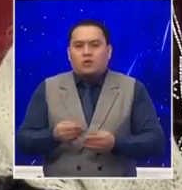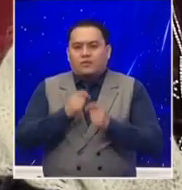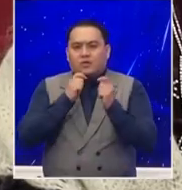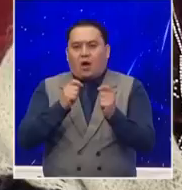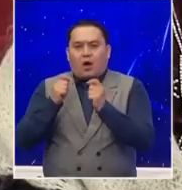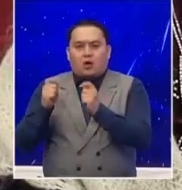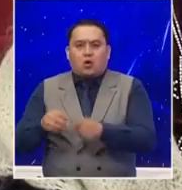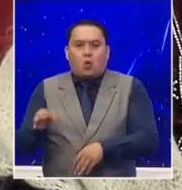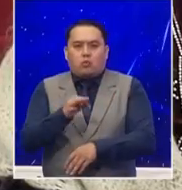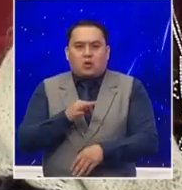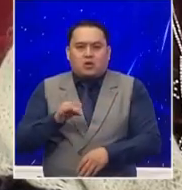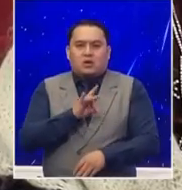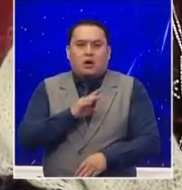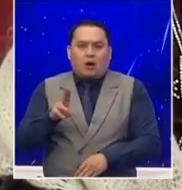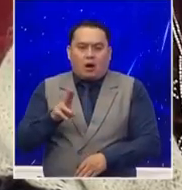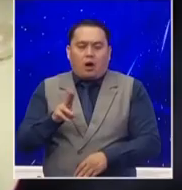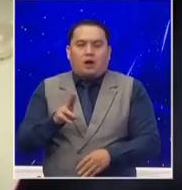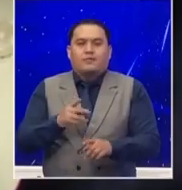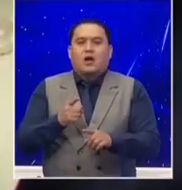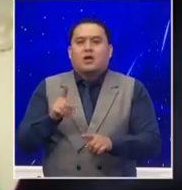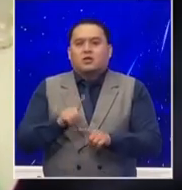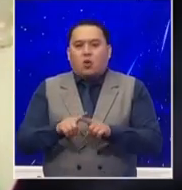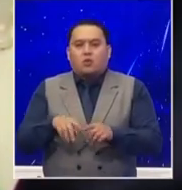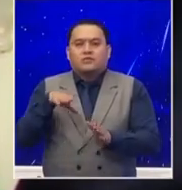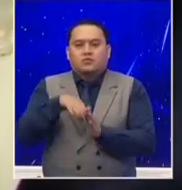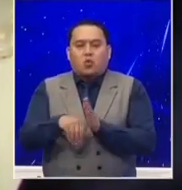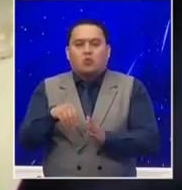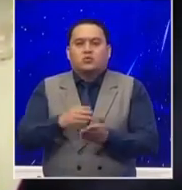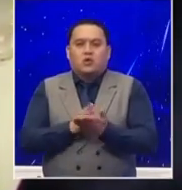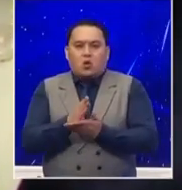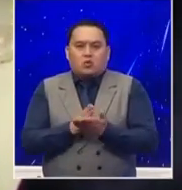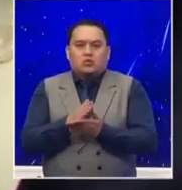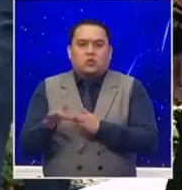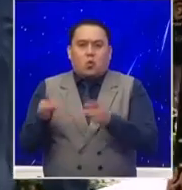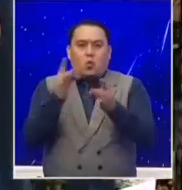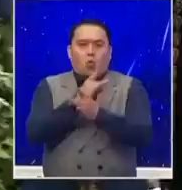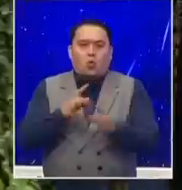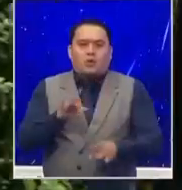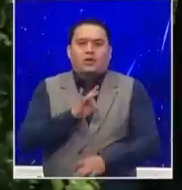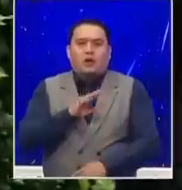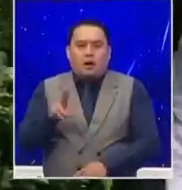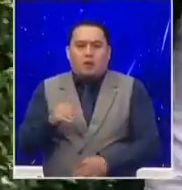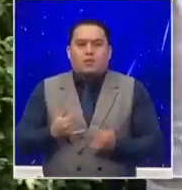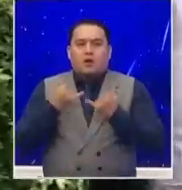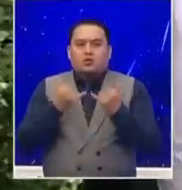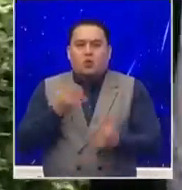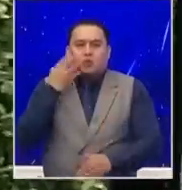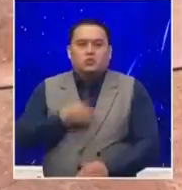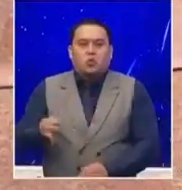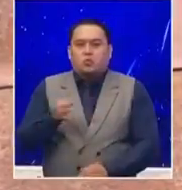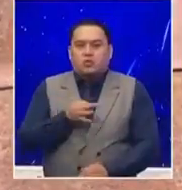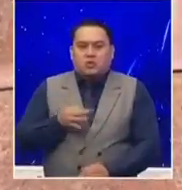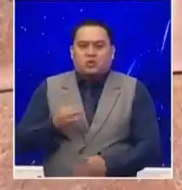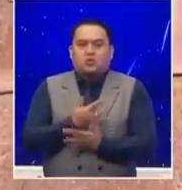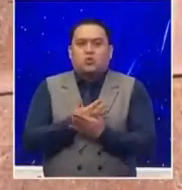наград, как областного, так и республиканского значения. В их числе заслуженный деятель культуры РК, почетный гражданин Алматинской области